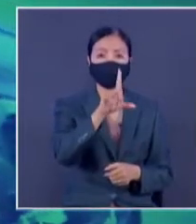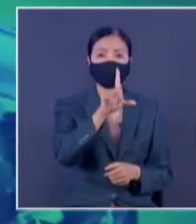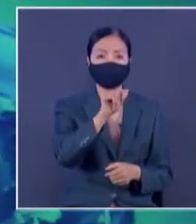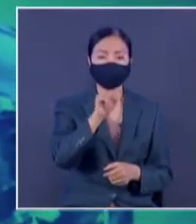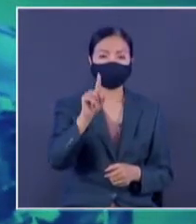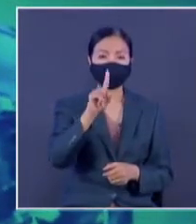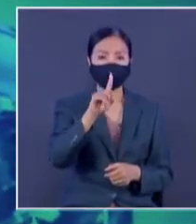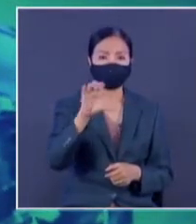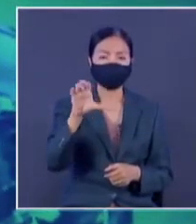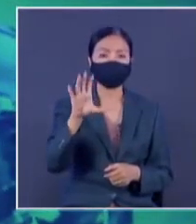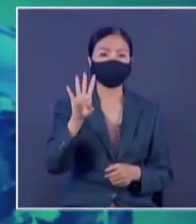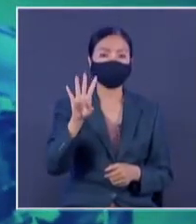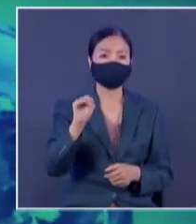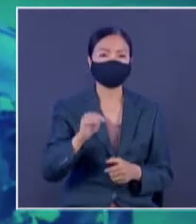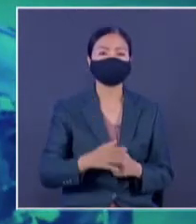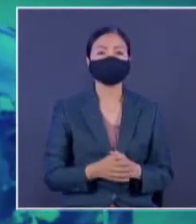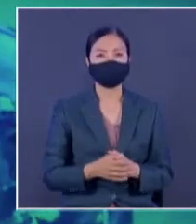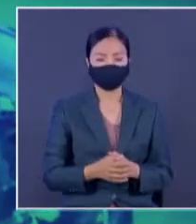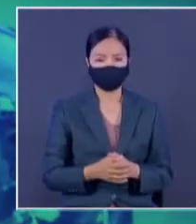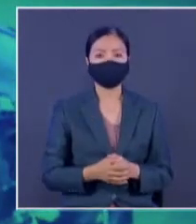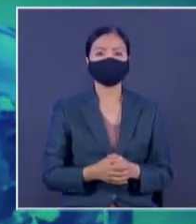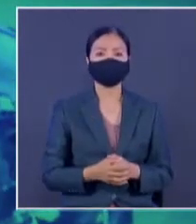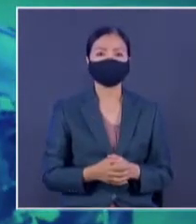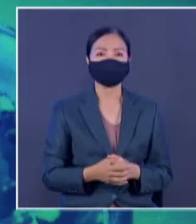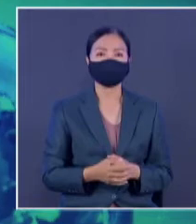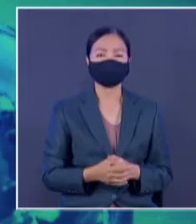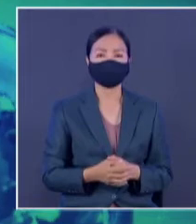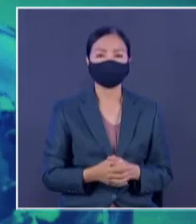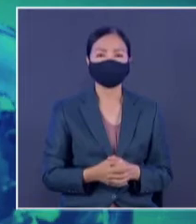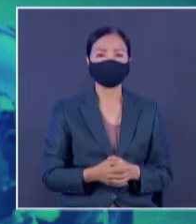อร์1เบอร์0เลยน ะ ราคาประมาณนี้เลยนะฮะโอ้ไปได้ดีเลยทีเดียวนะครับ